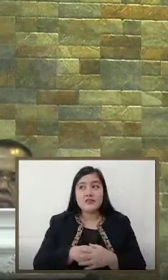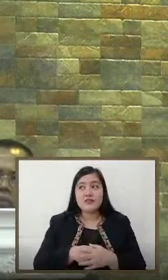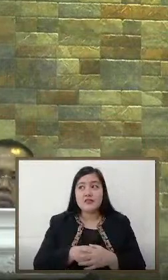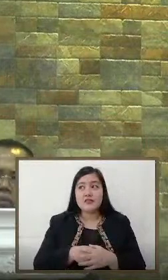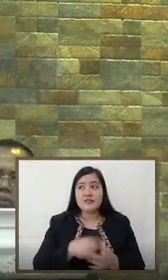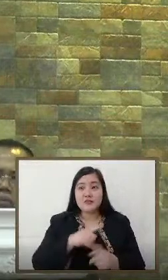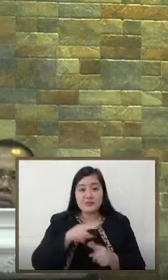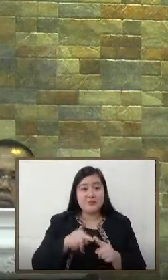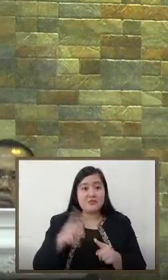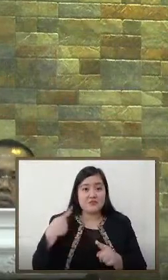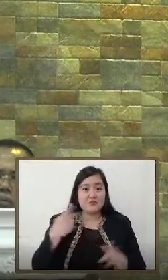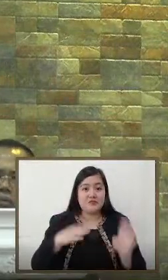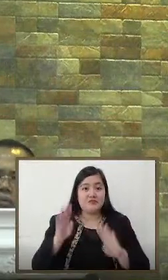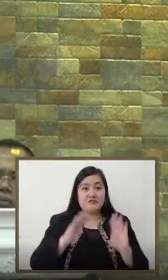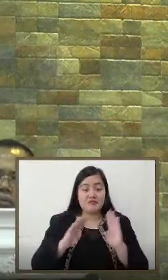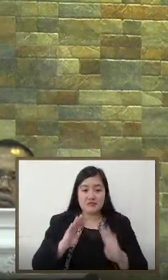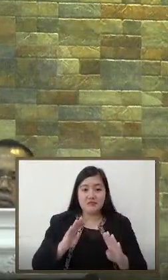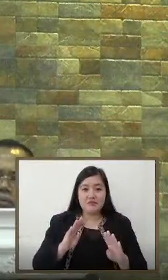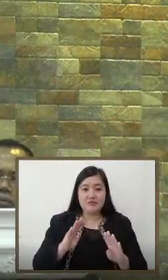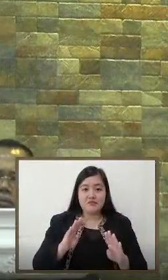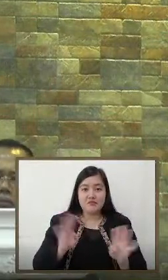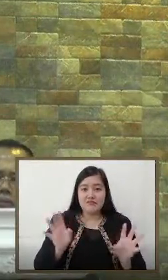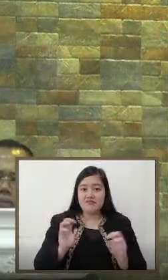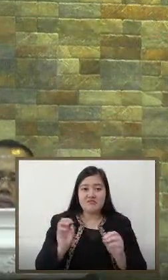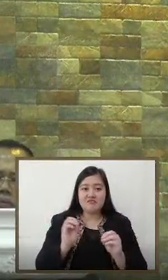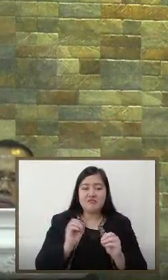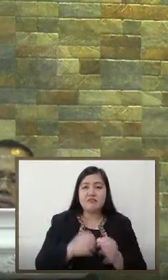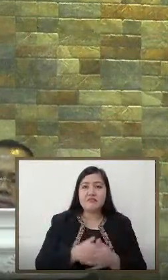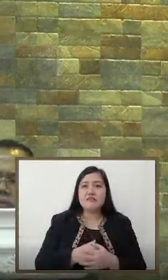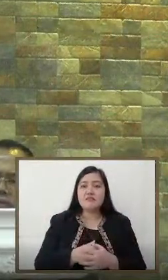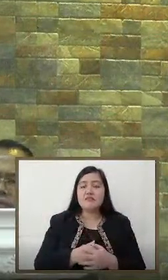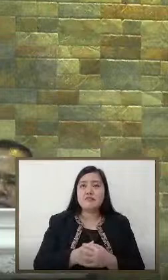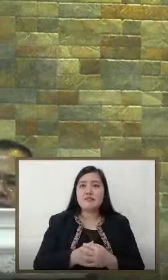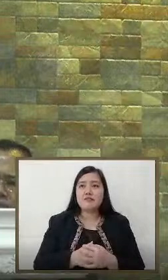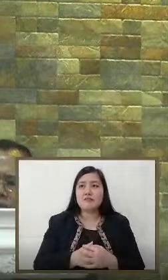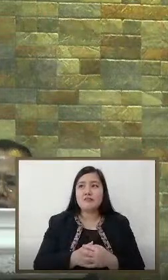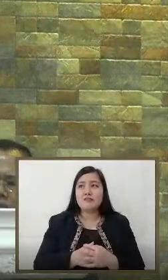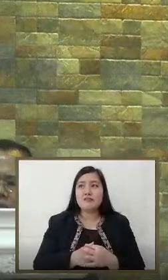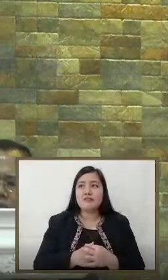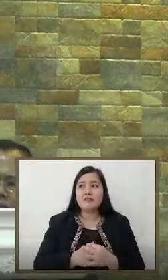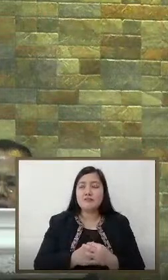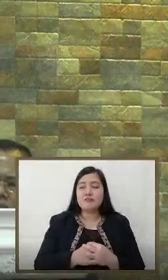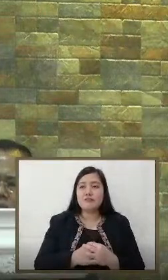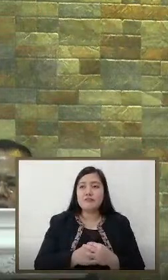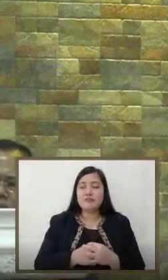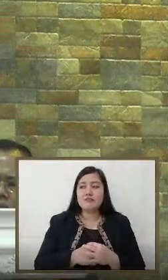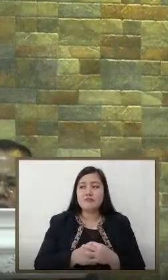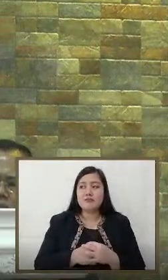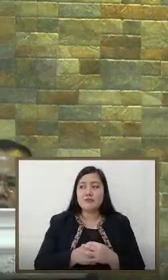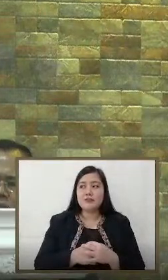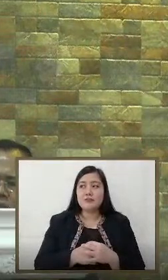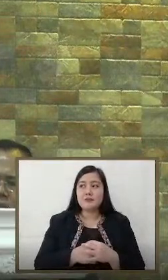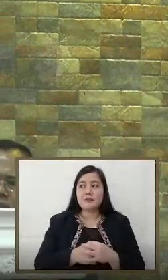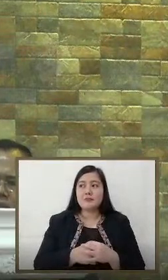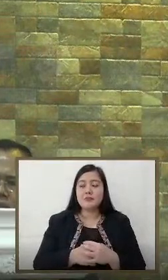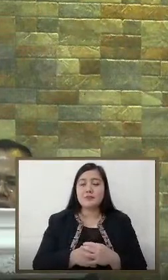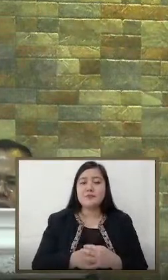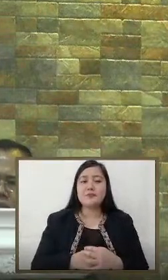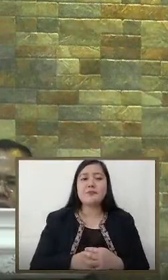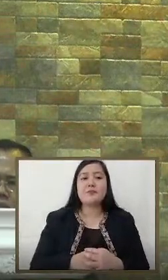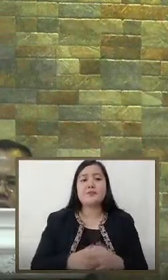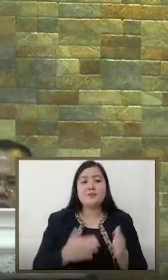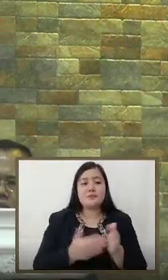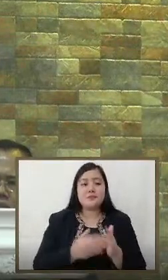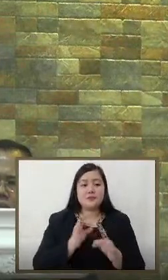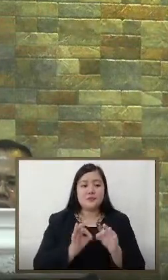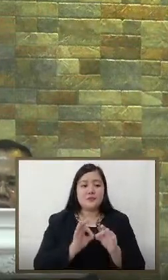Dun lang. Hanggang dun lang. But Christian this evening, kapag ito ay ating nailagay sa ating puso't